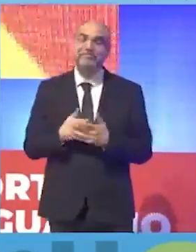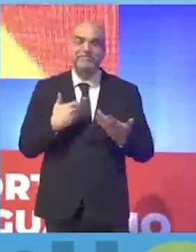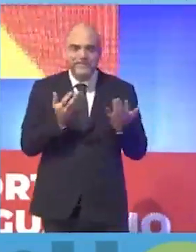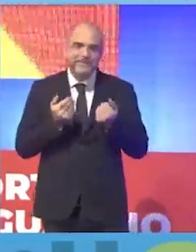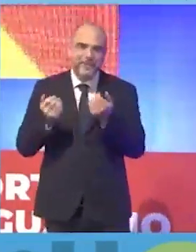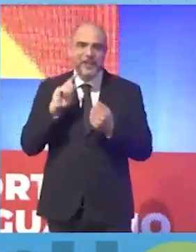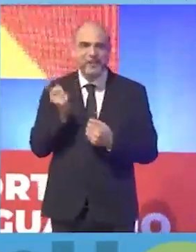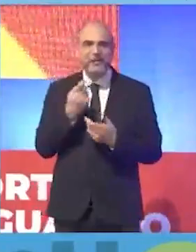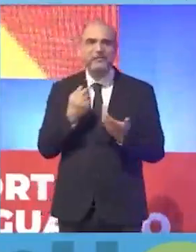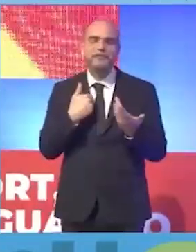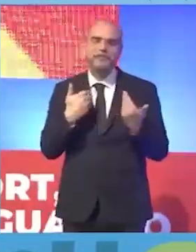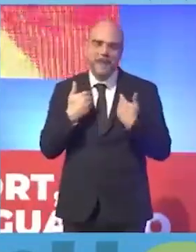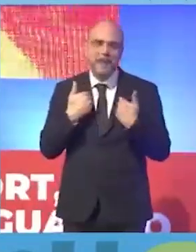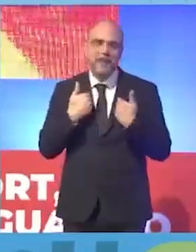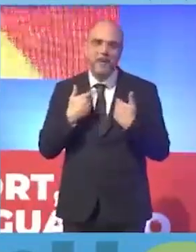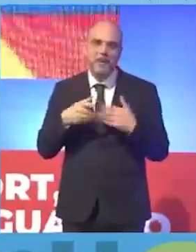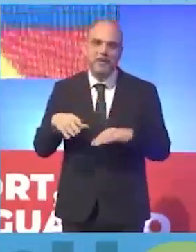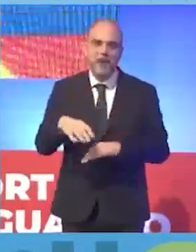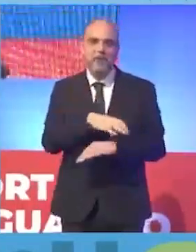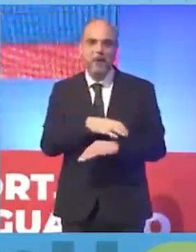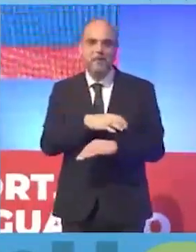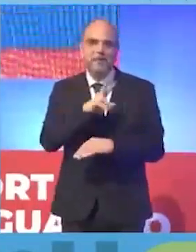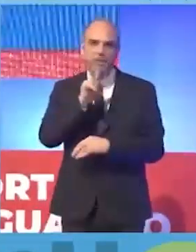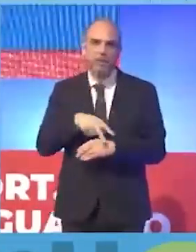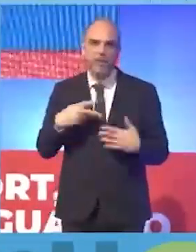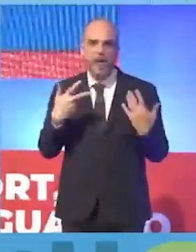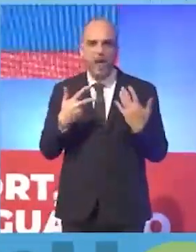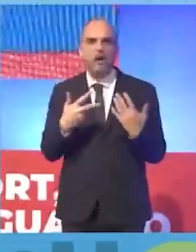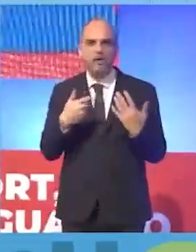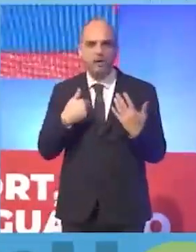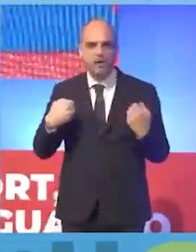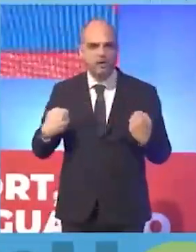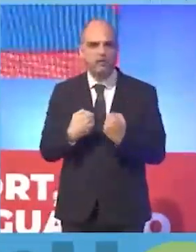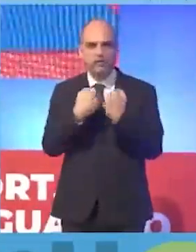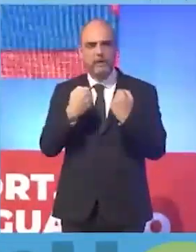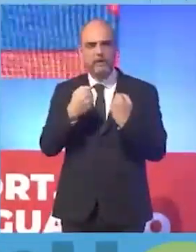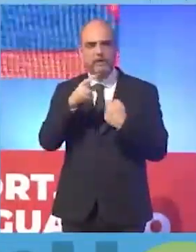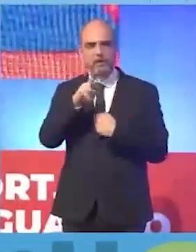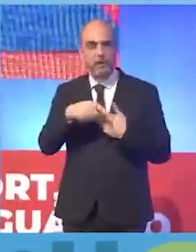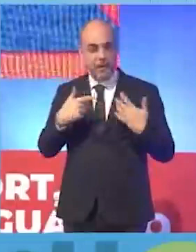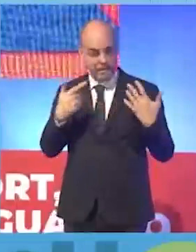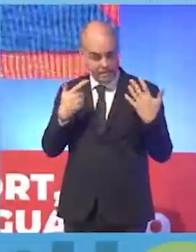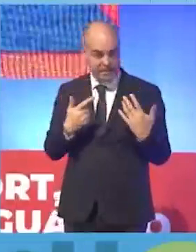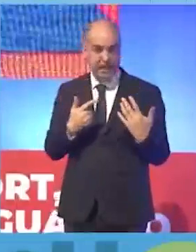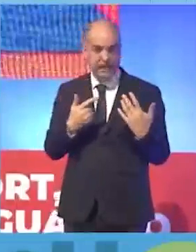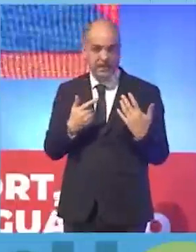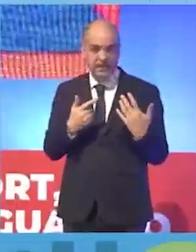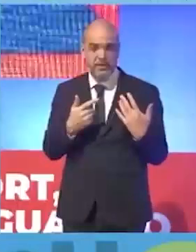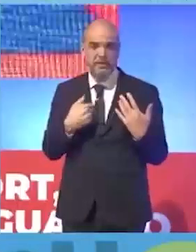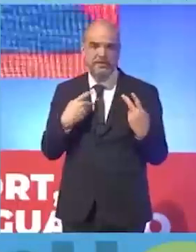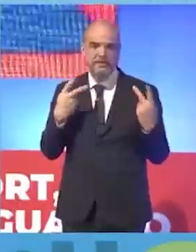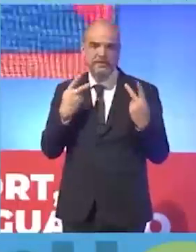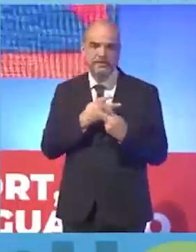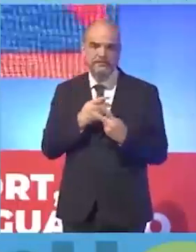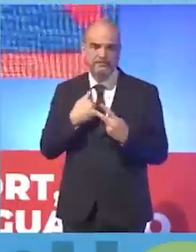Dunque, sì, io porto una protesi dal 2008, l'incidente ce l'ho avuto nel 2007, ed è vero che sono